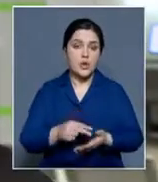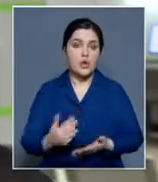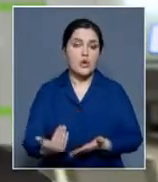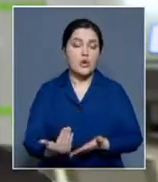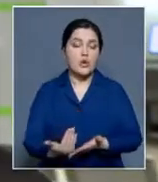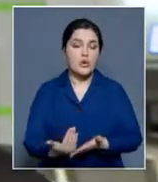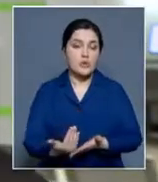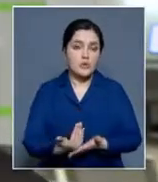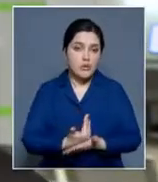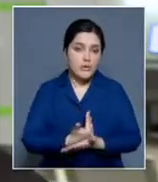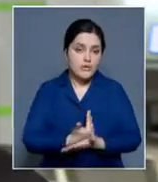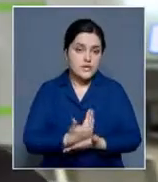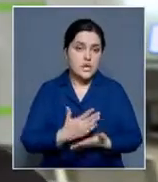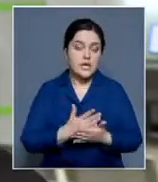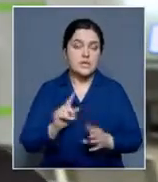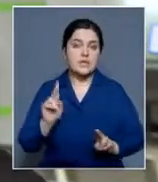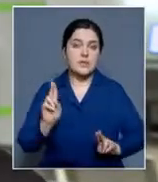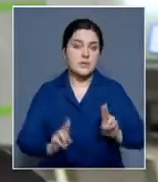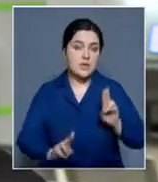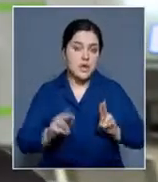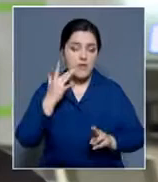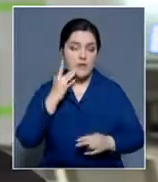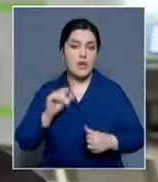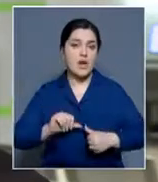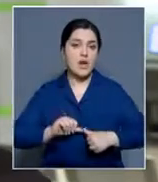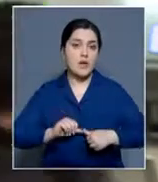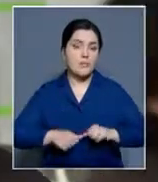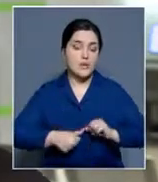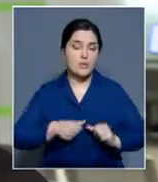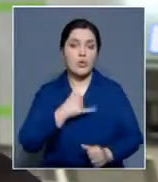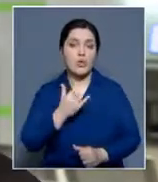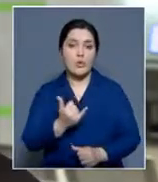новшества постоянно у нас